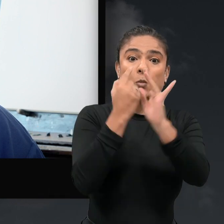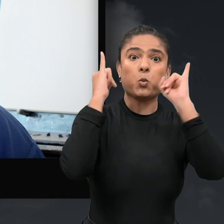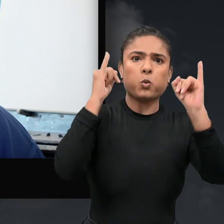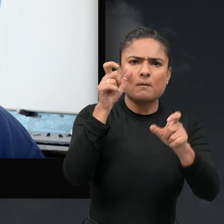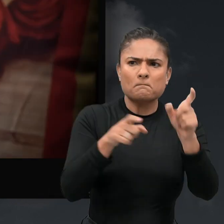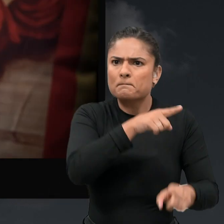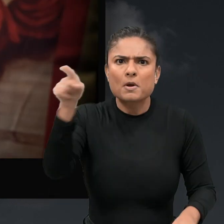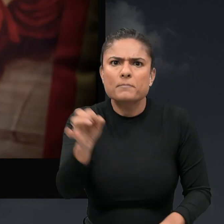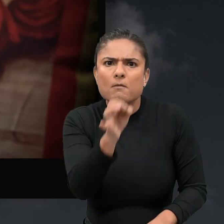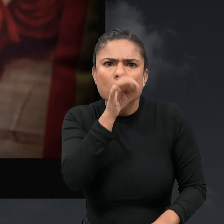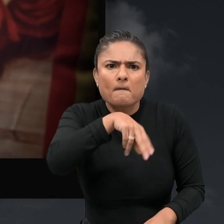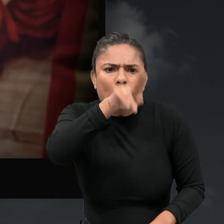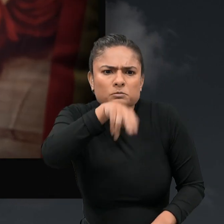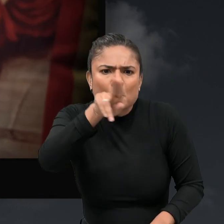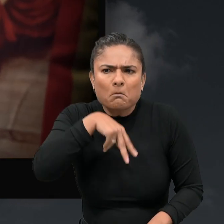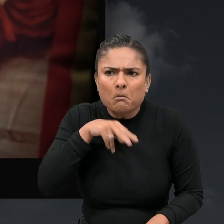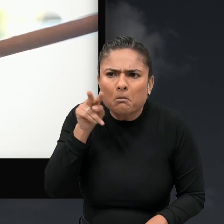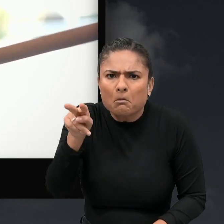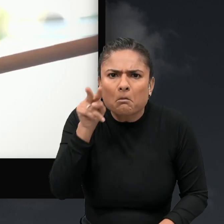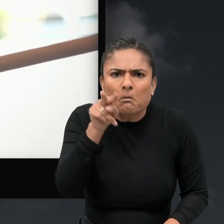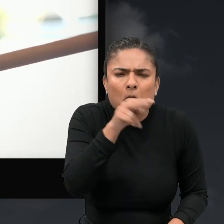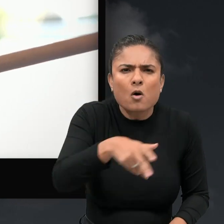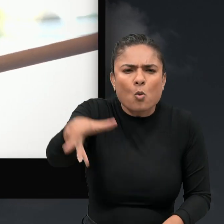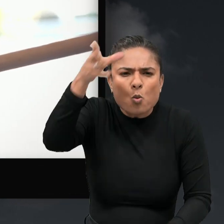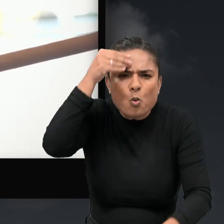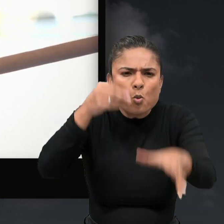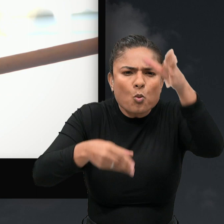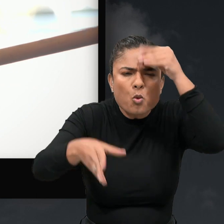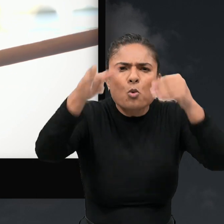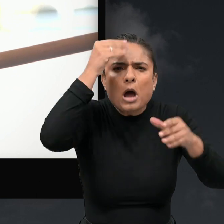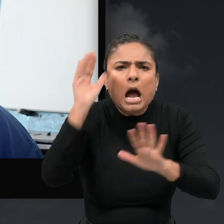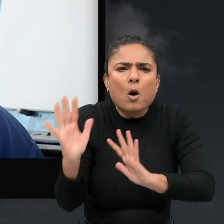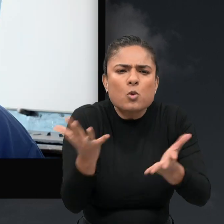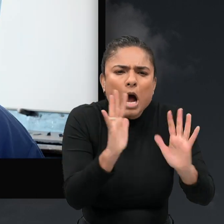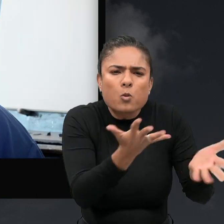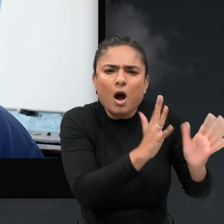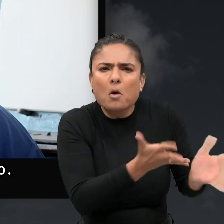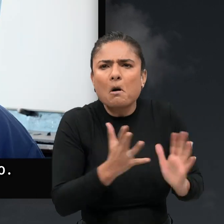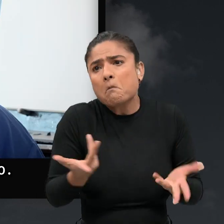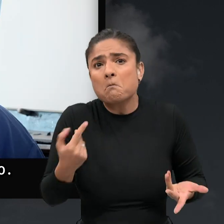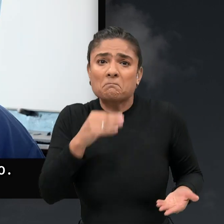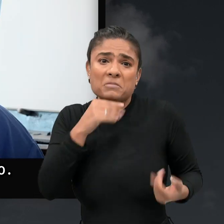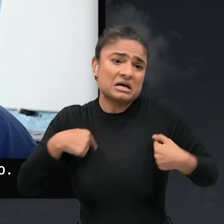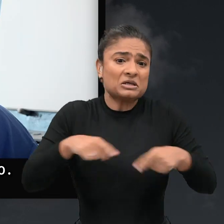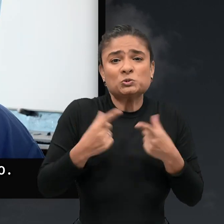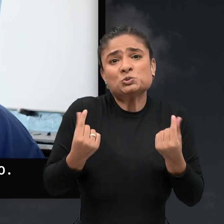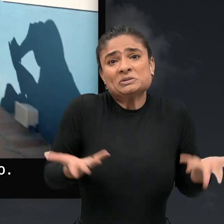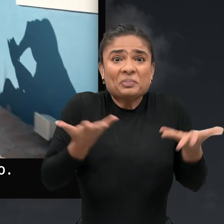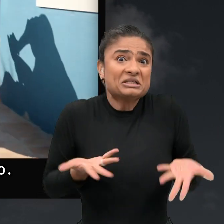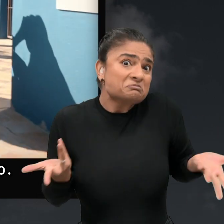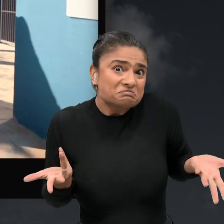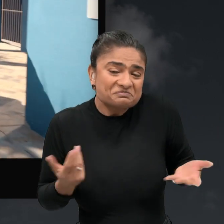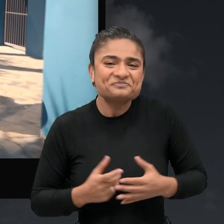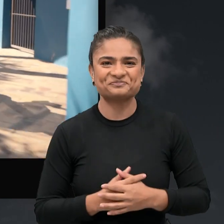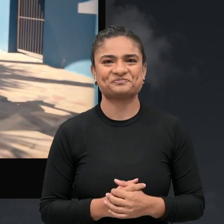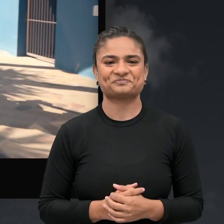As maar toe ek ander mense sien wat met die mond paint, wat ek maar probeer het om dat te doen intussen tyd, sodat ek ten minste iets het om te